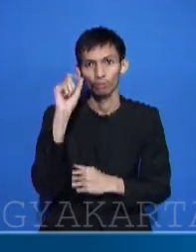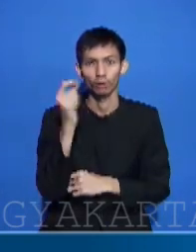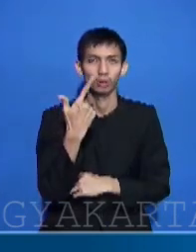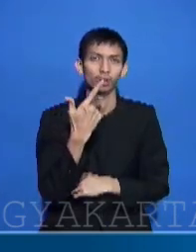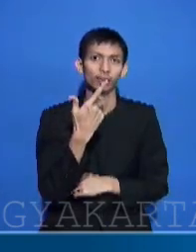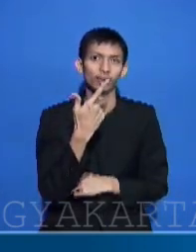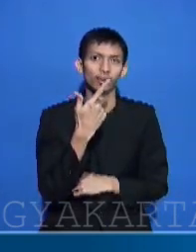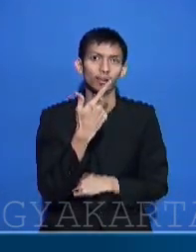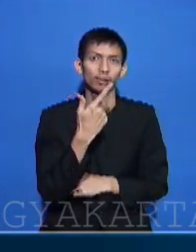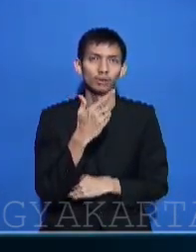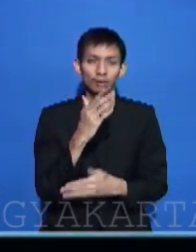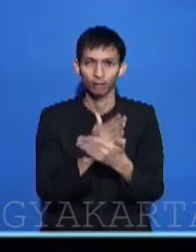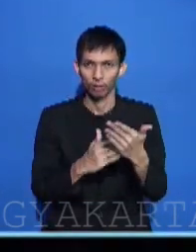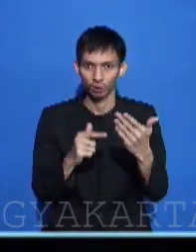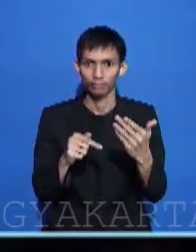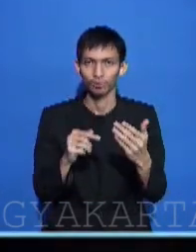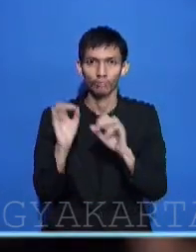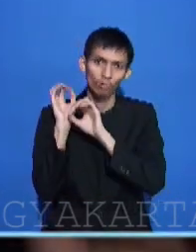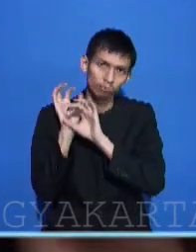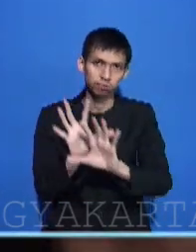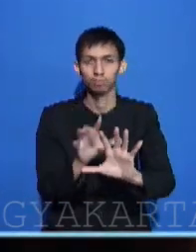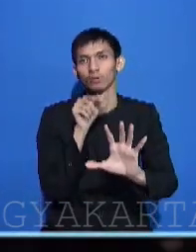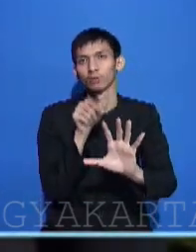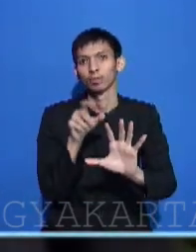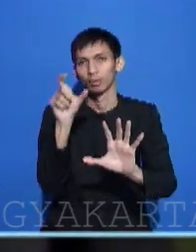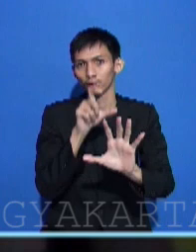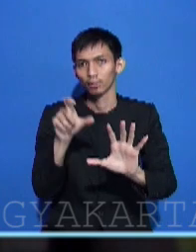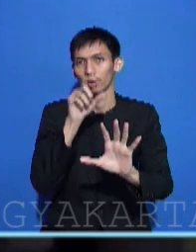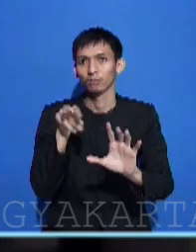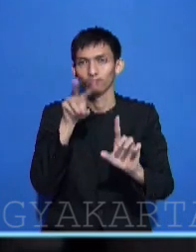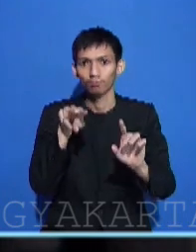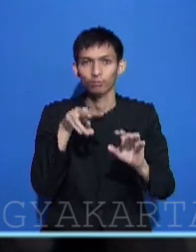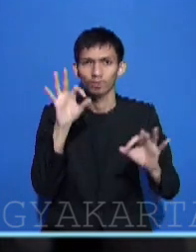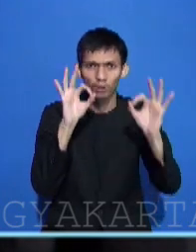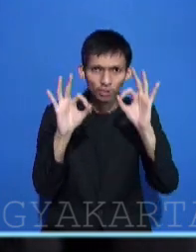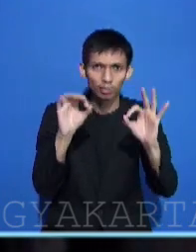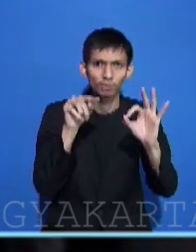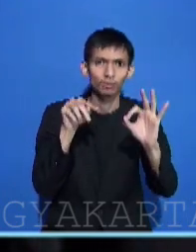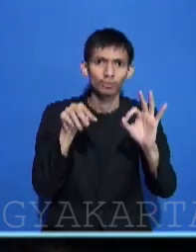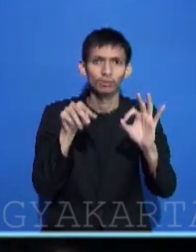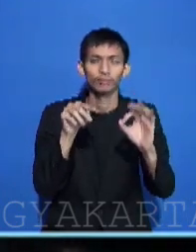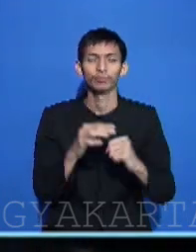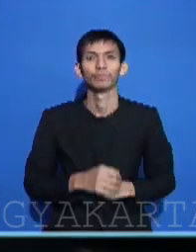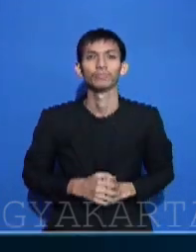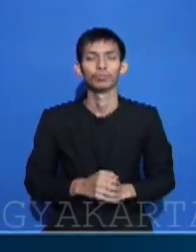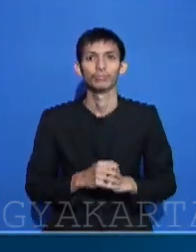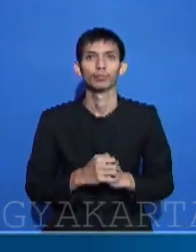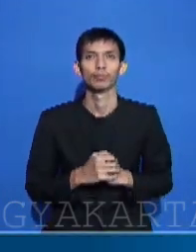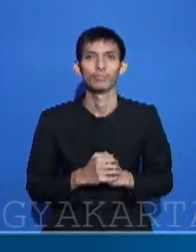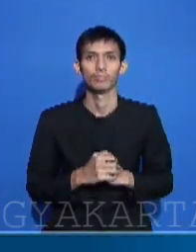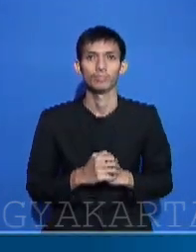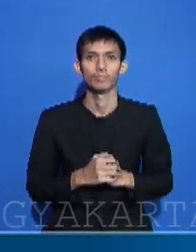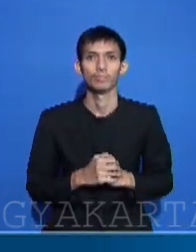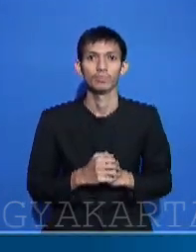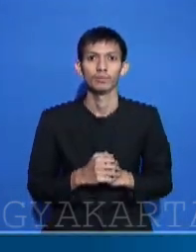Bitdokes Polda Jateng telah berada di TKP untuk melakukan sejumlah penyelidikan lebih lanjut. Pesannya apa, Dan? Betul,